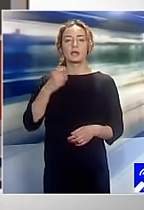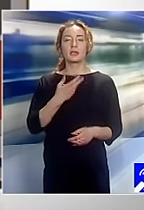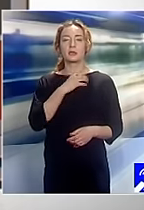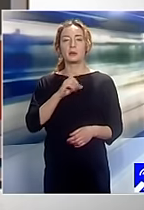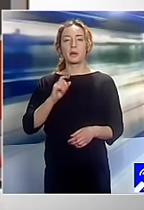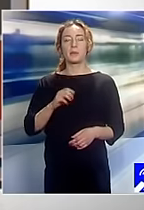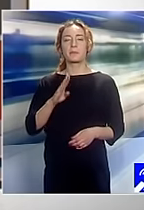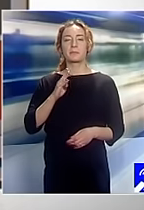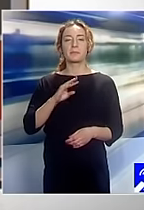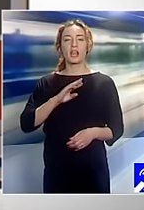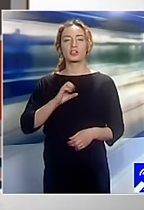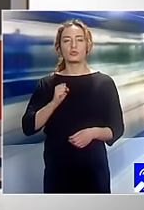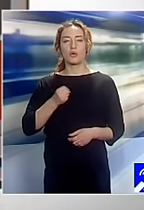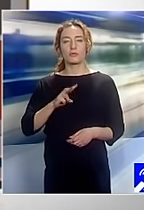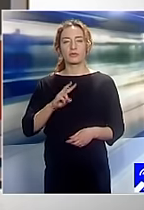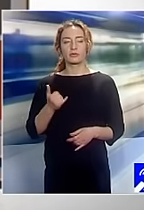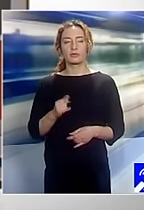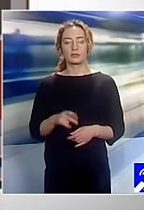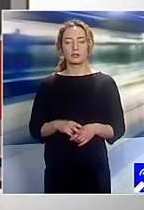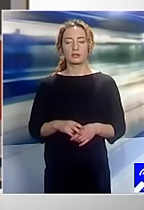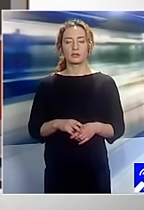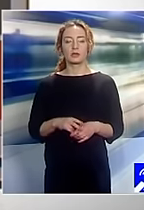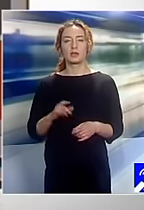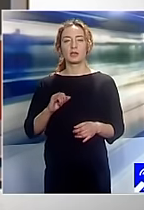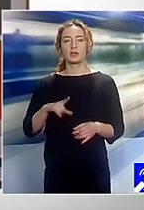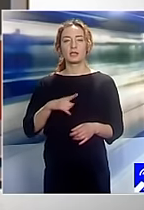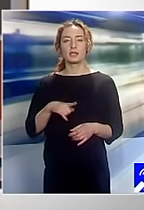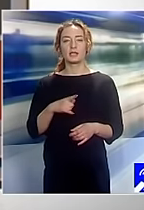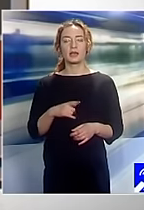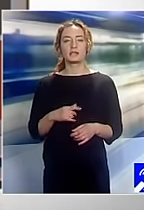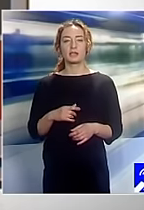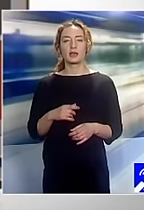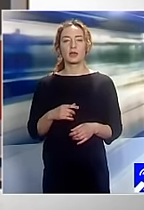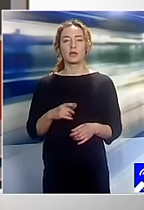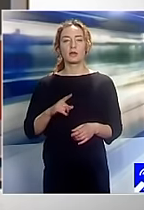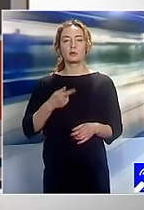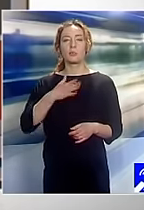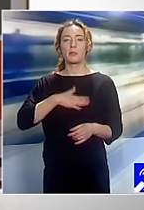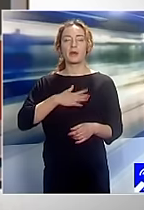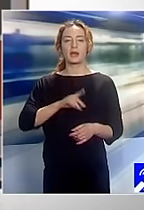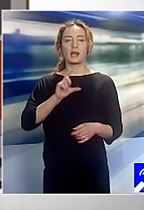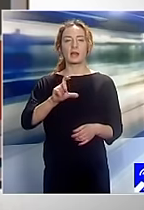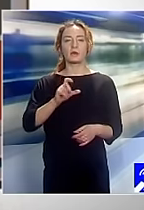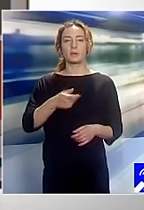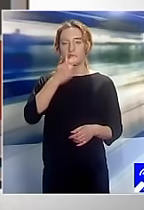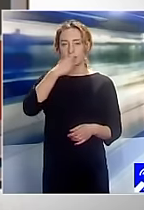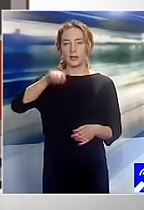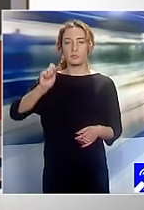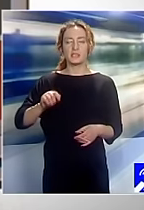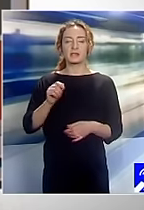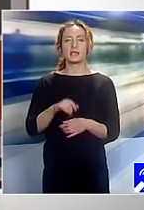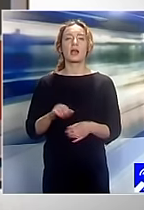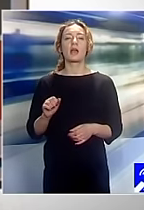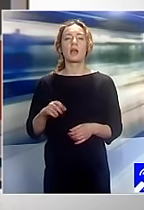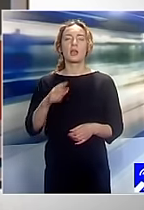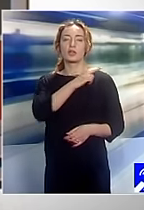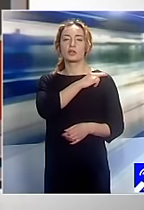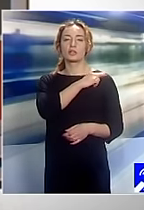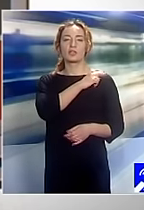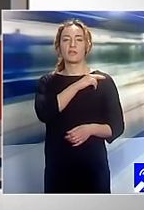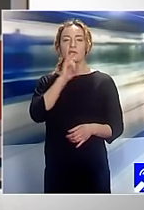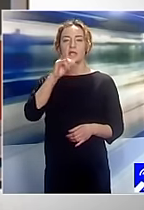Și cea mai interesantă chestiune pe care mi-a spus-o e faptul că, după părerea lui, demisia șefului IPJ Brașov nu